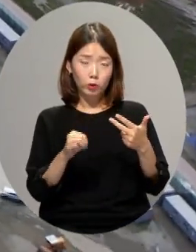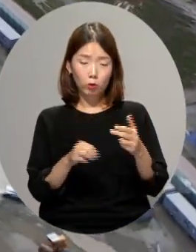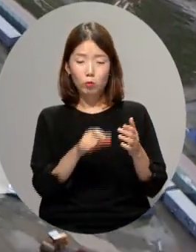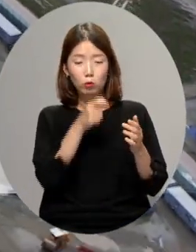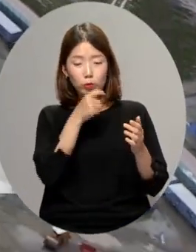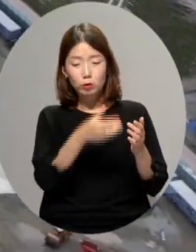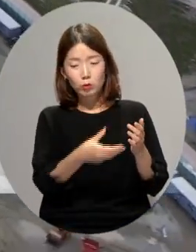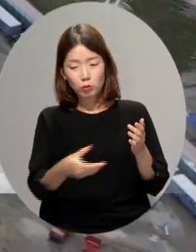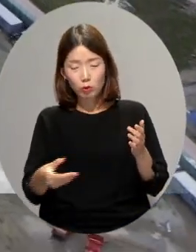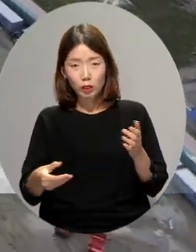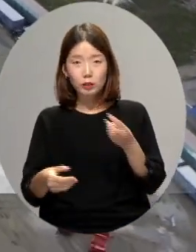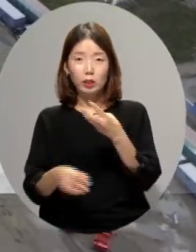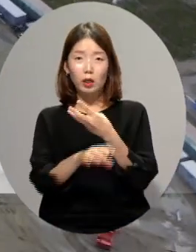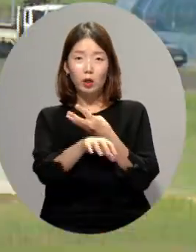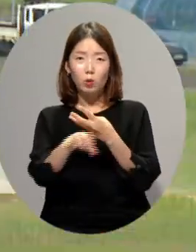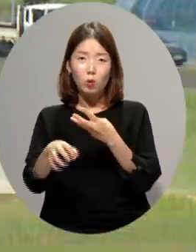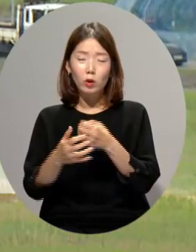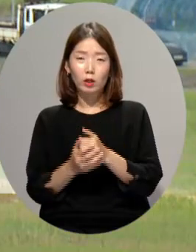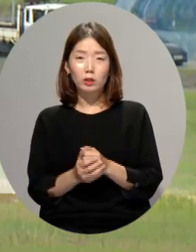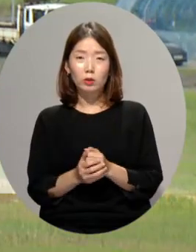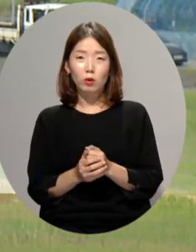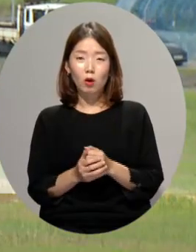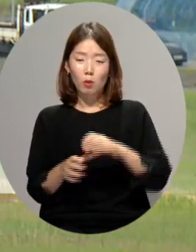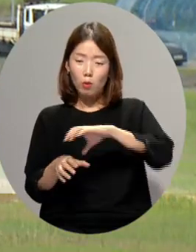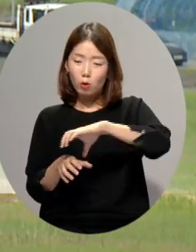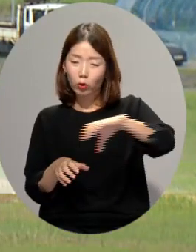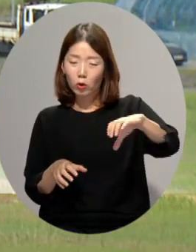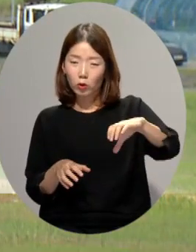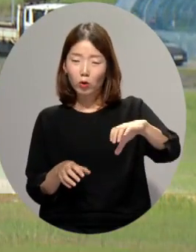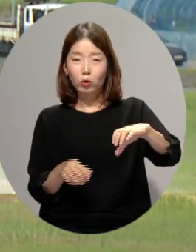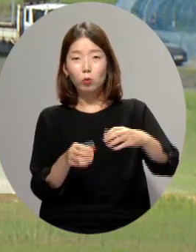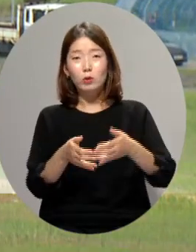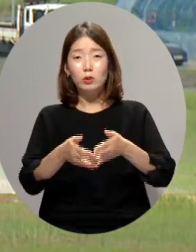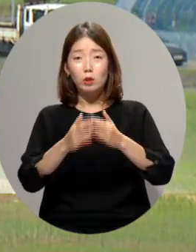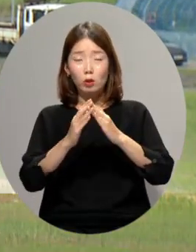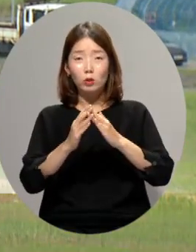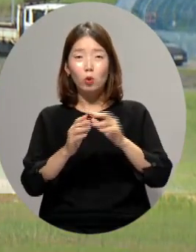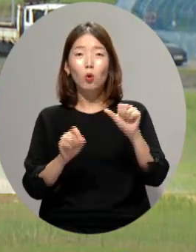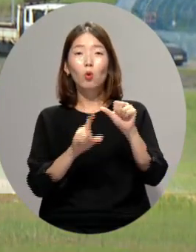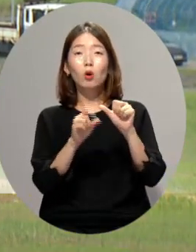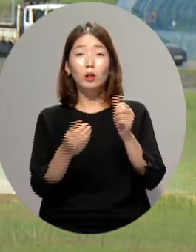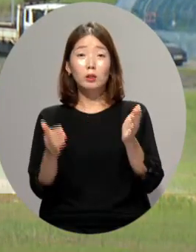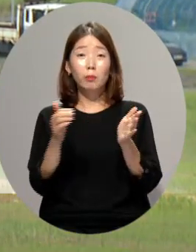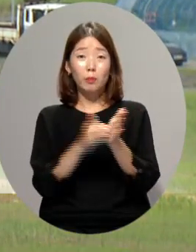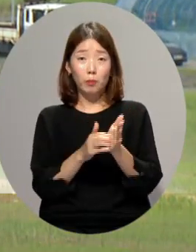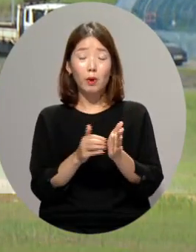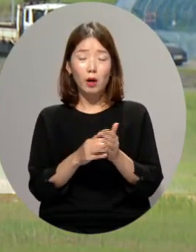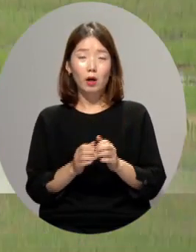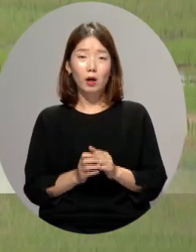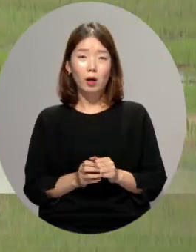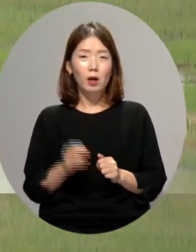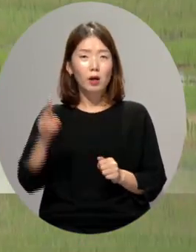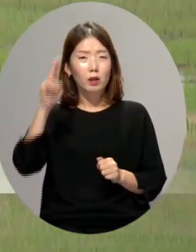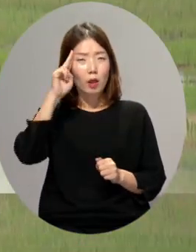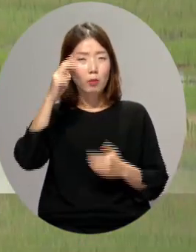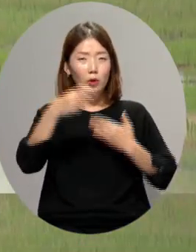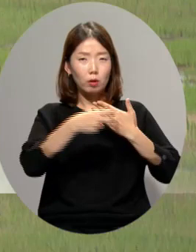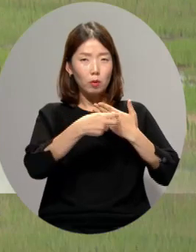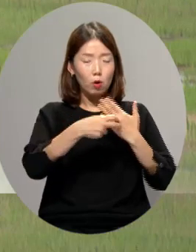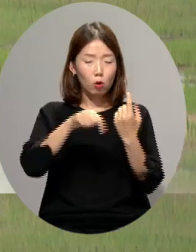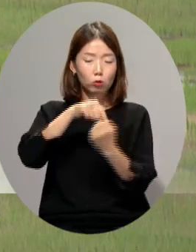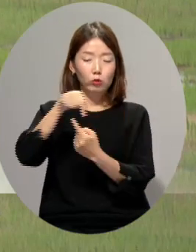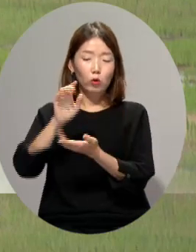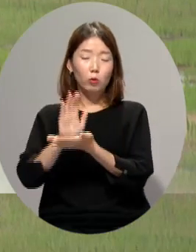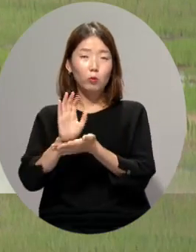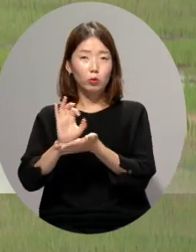하수처리장 세계수 덩굴터널 신 7동 등의 설치가 지난 5월까지 완료된 가운데 잼버리 병원과